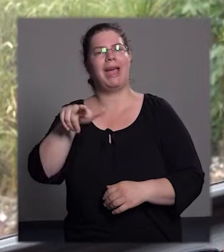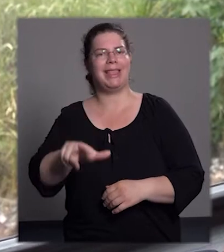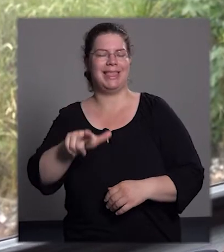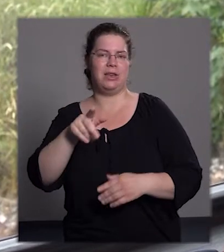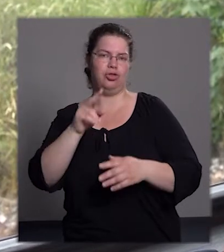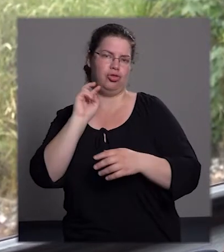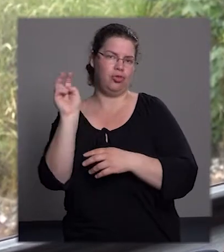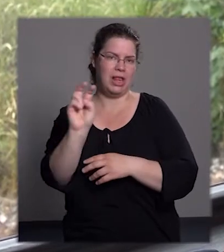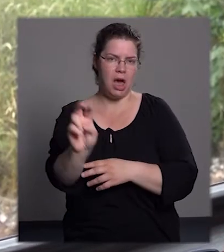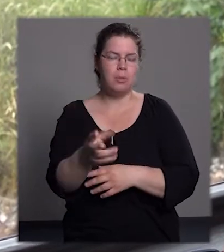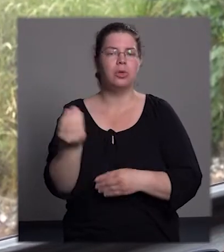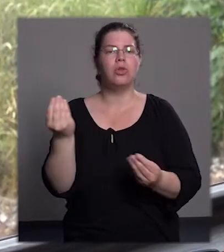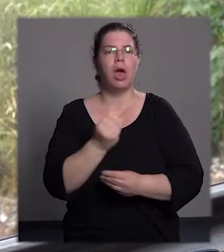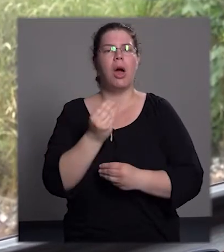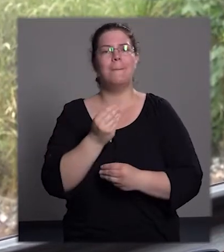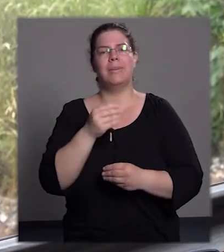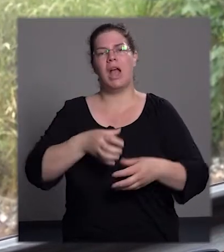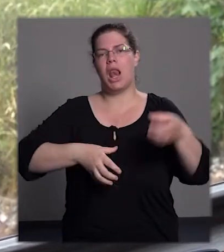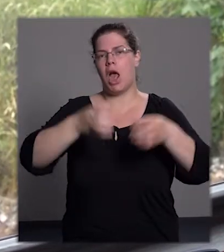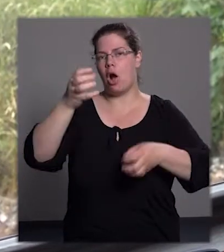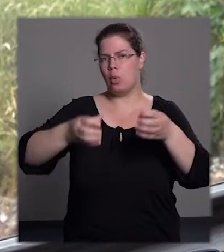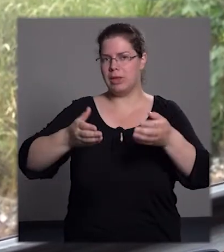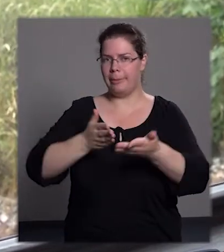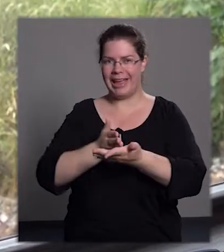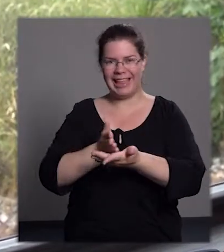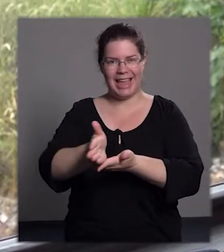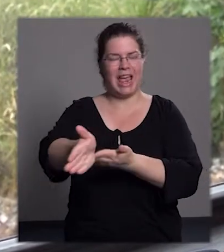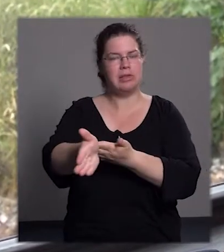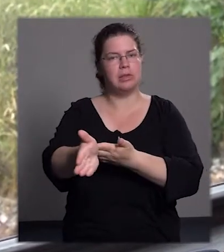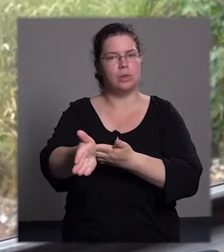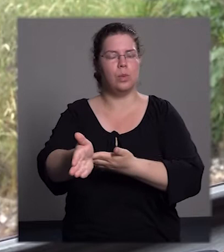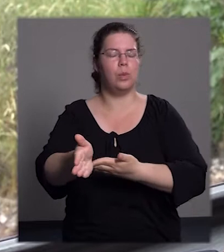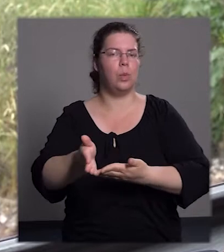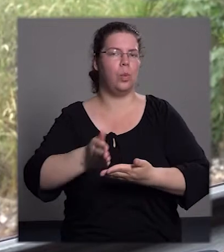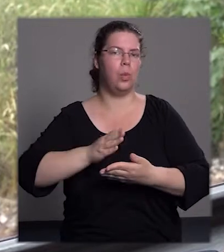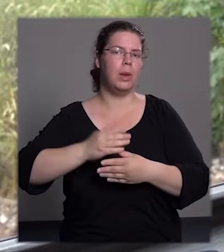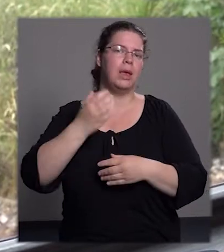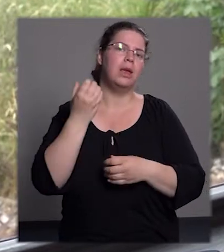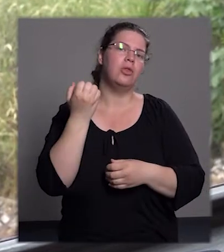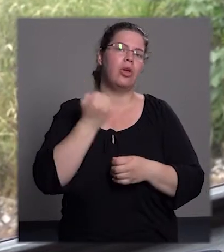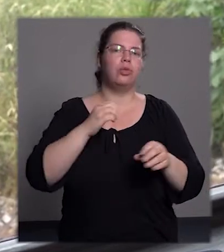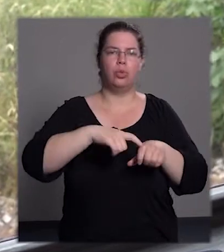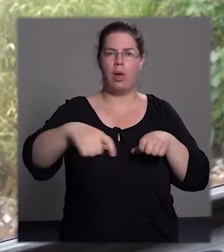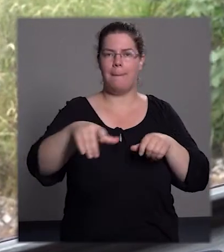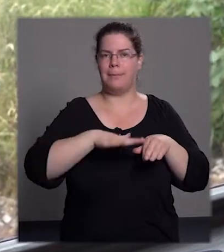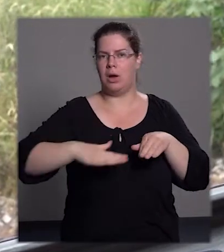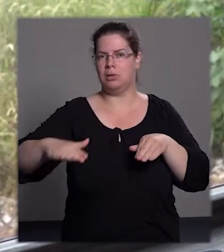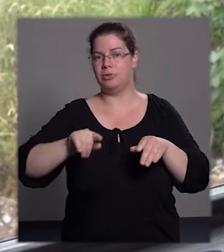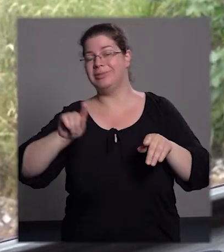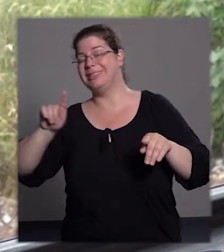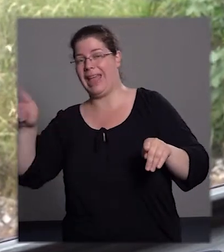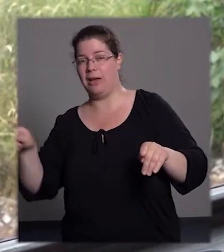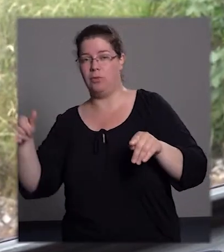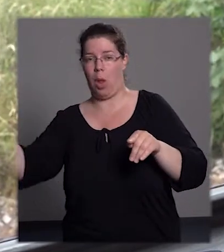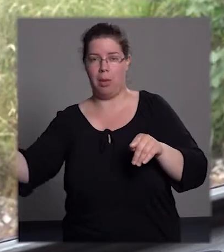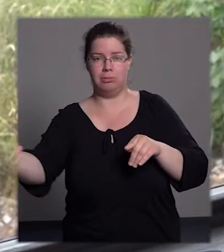amelyik a lakótelepen keresztül megy, és ugye a Dunaparttól távolabbi területeket vonzana be, hogy